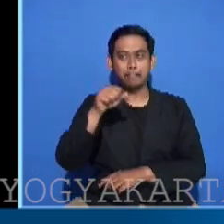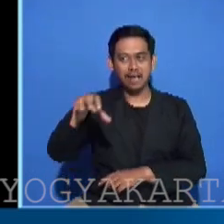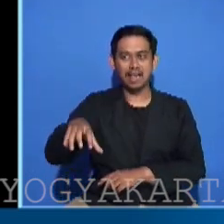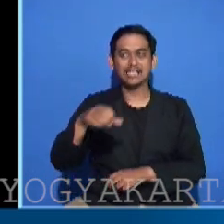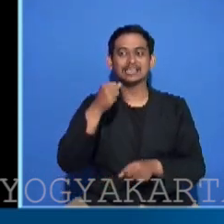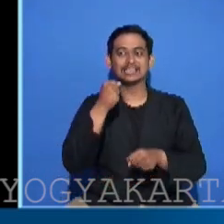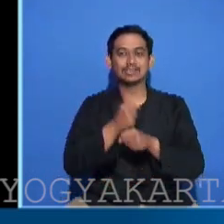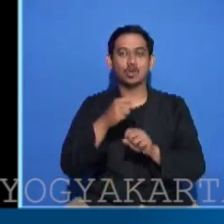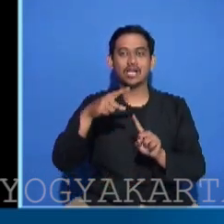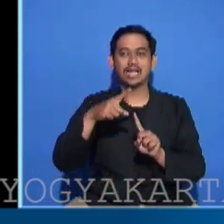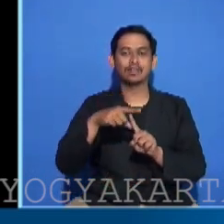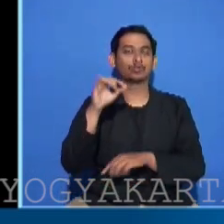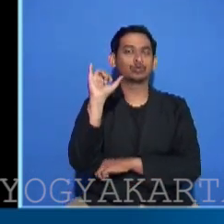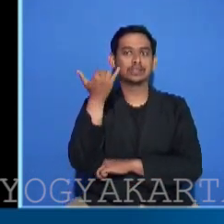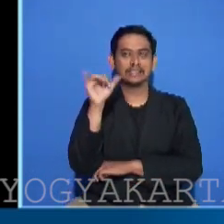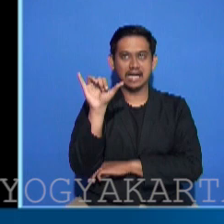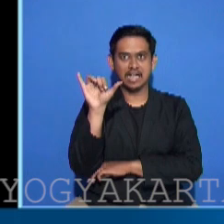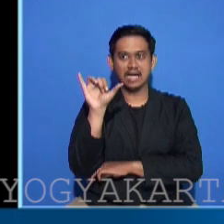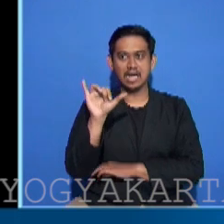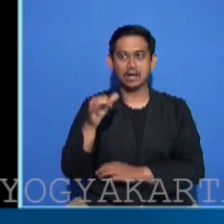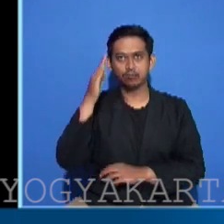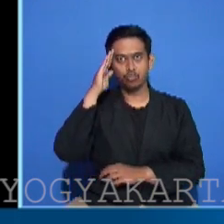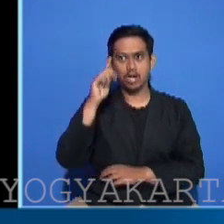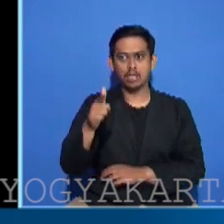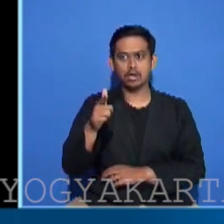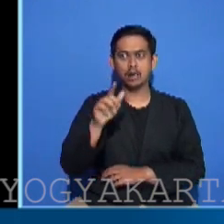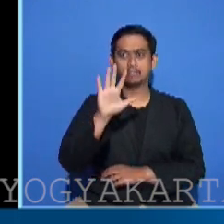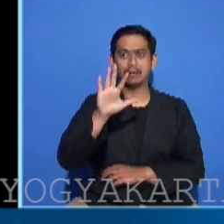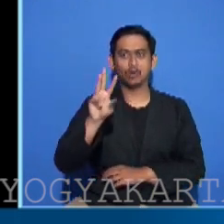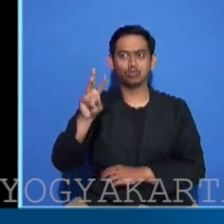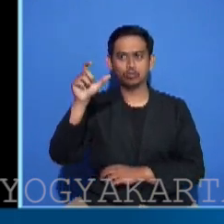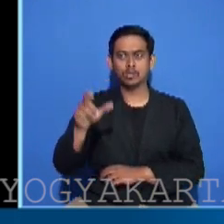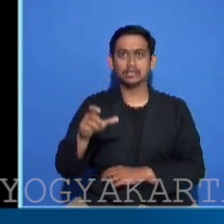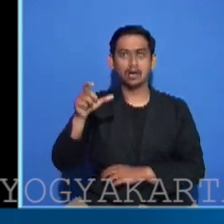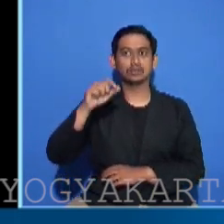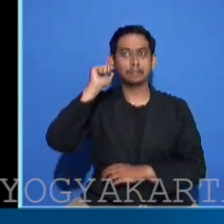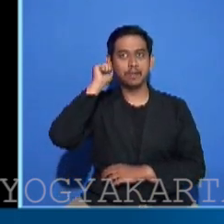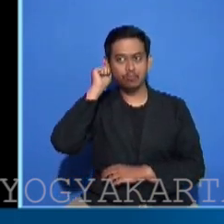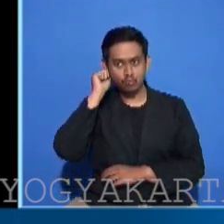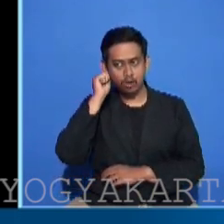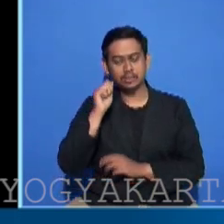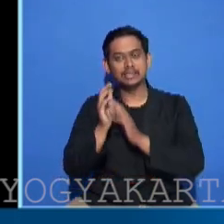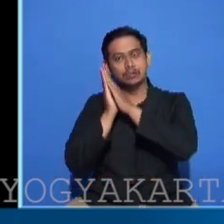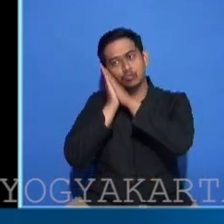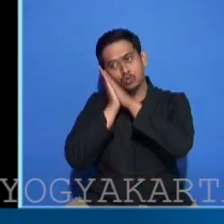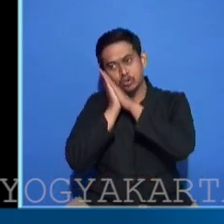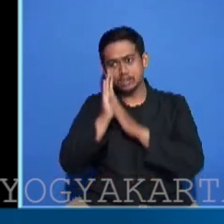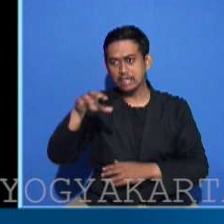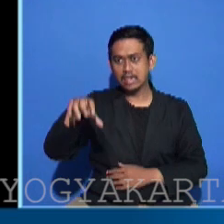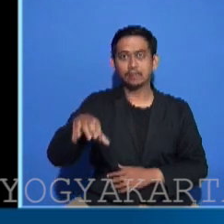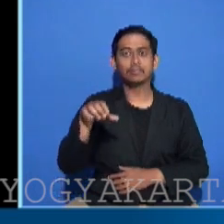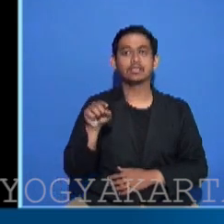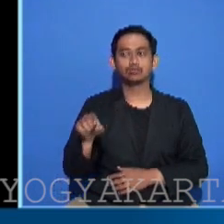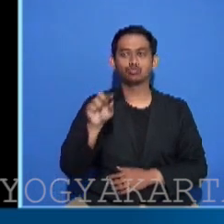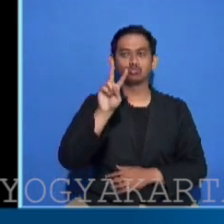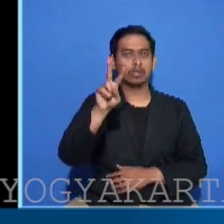Yogyakarta. Setidaknya petugas mencatat ada sebanyak 53 perempuan yang menempati mes salon tersebut, di mana dua di